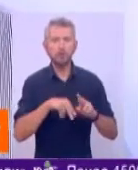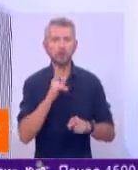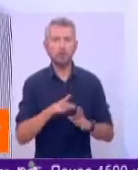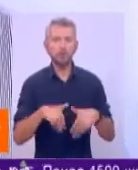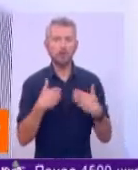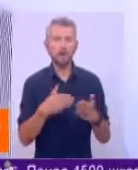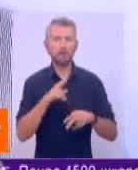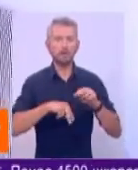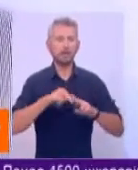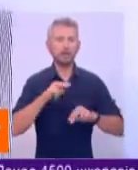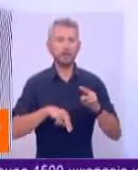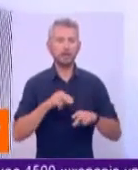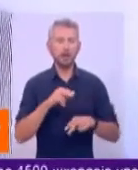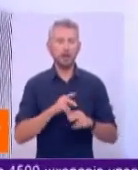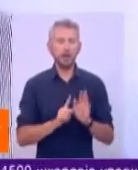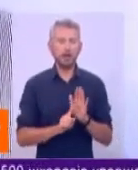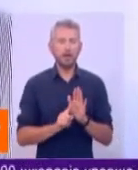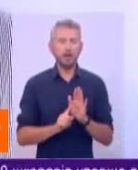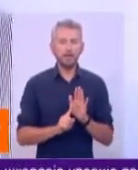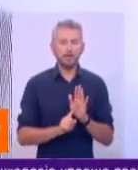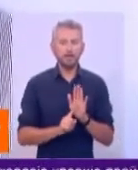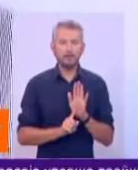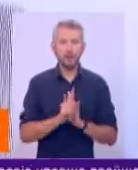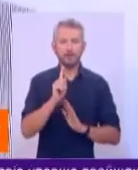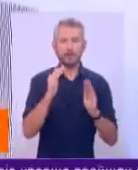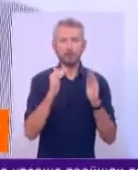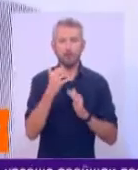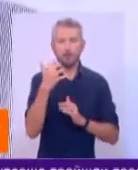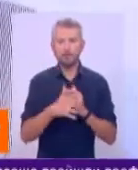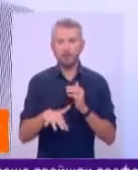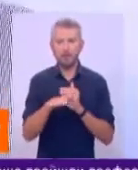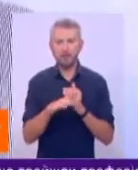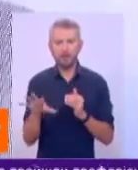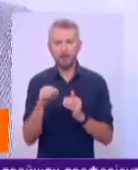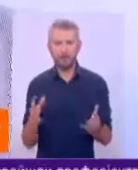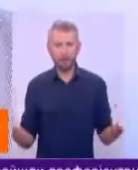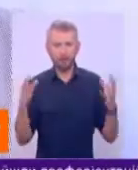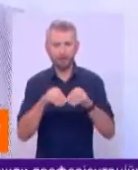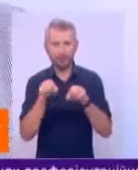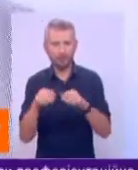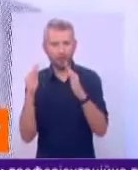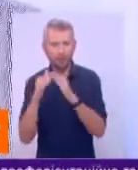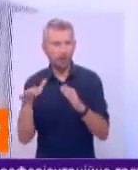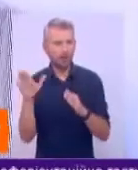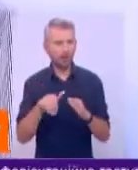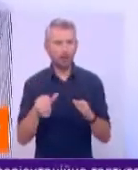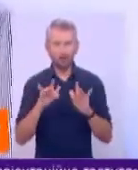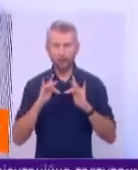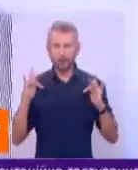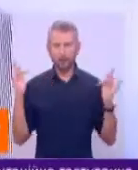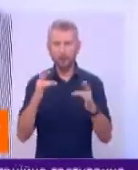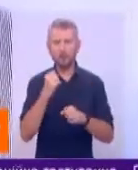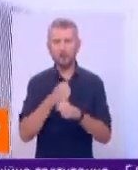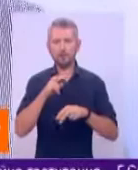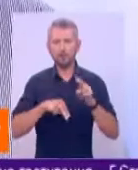предлагается законодательством, стартовый дом посреди массива, всех туда выселить, ну вот, а потом это все заровнять и сделать все